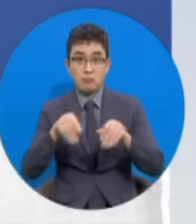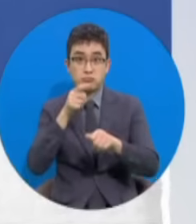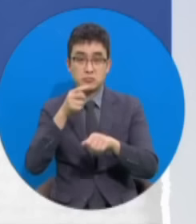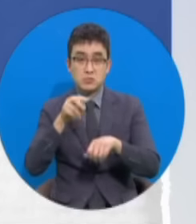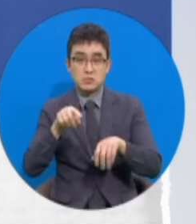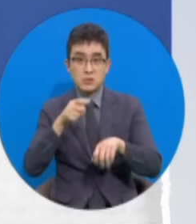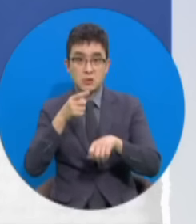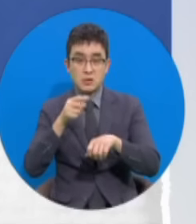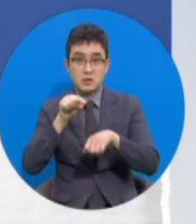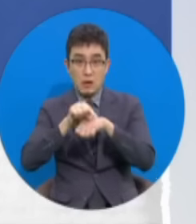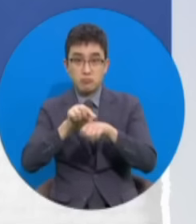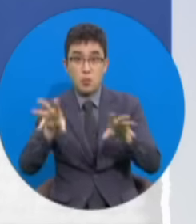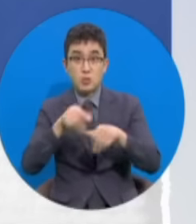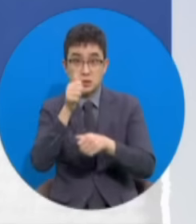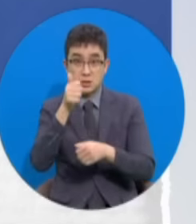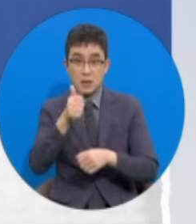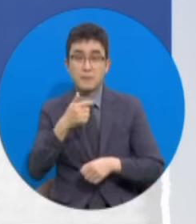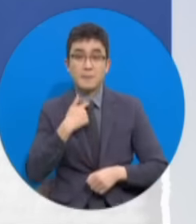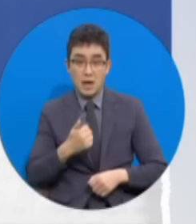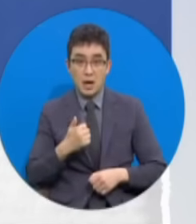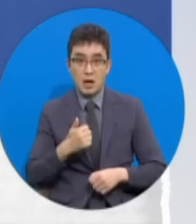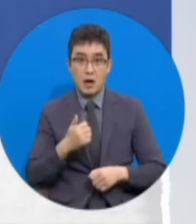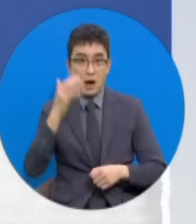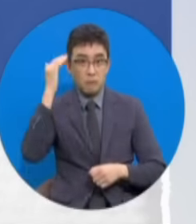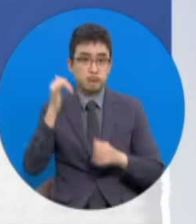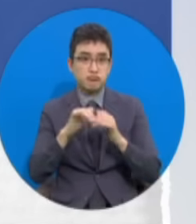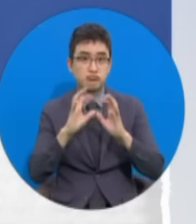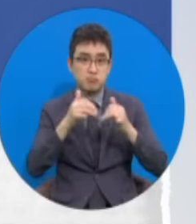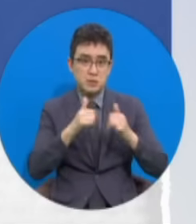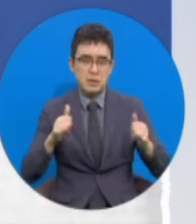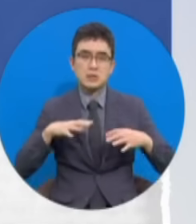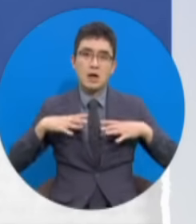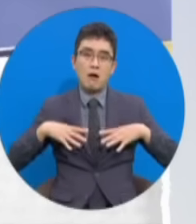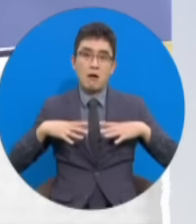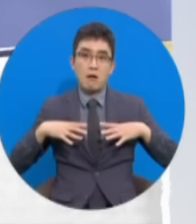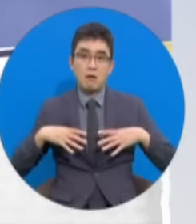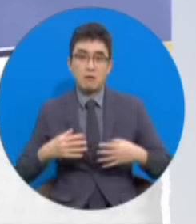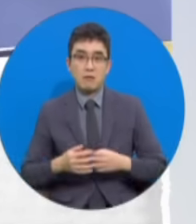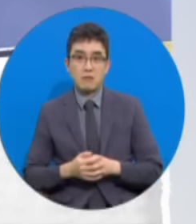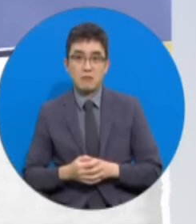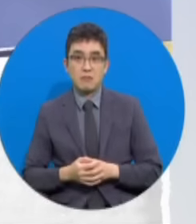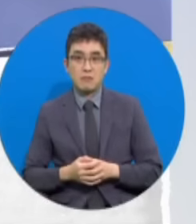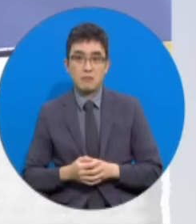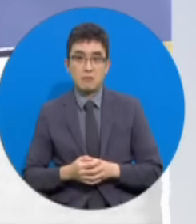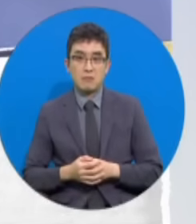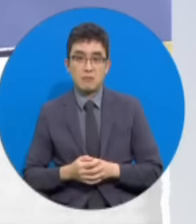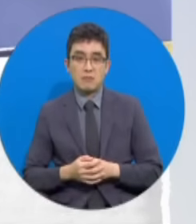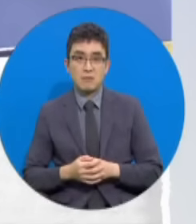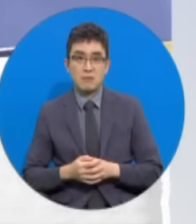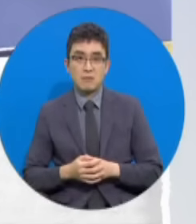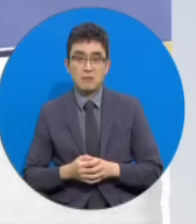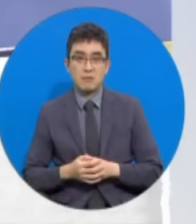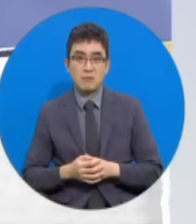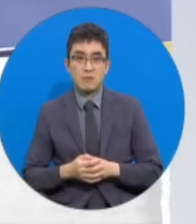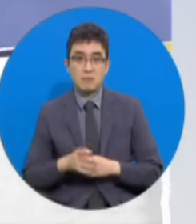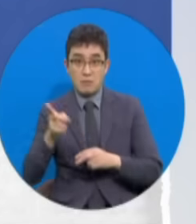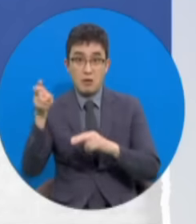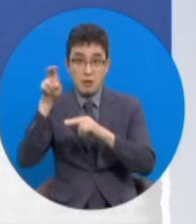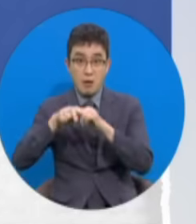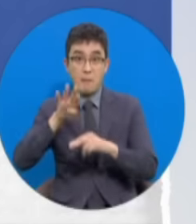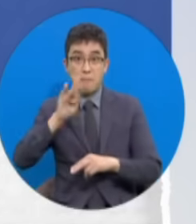우리 대한민국 국민들이 정말 자랑스러워하고 예. 얼마 전까지 유엔 사무총장으로 있을 때 대한민국에 대한 위인에 대한 여러